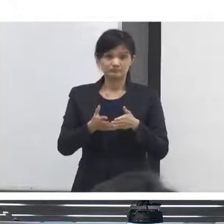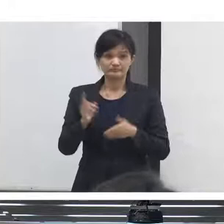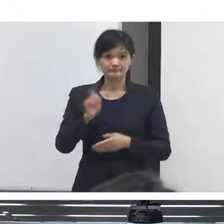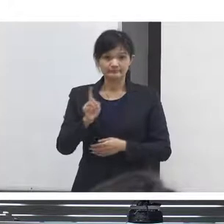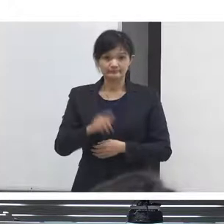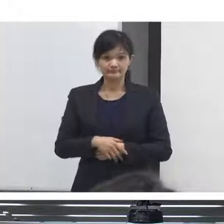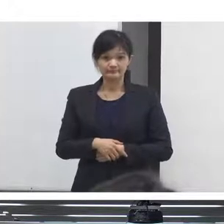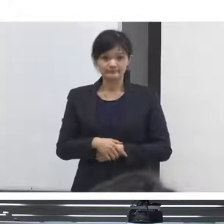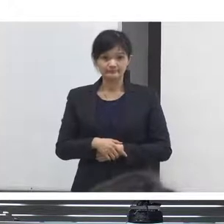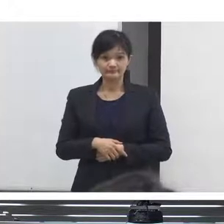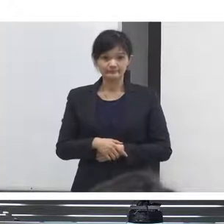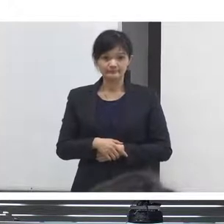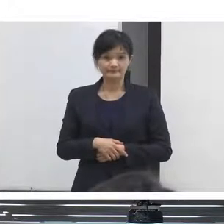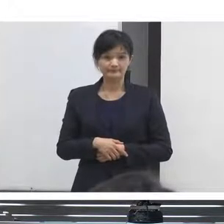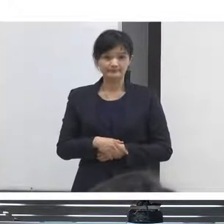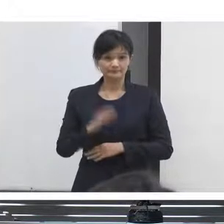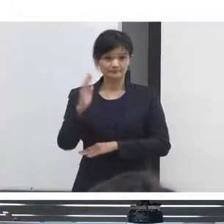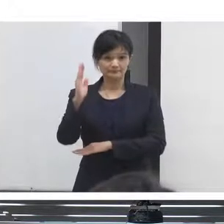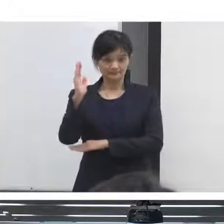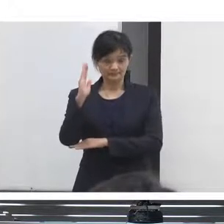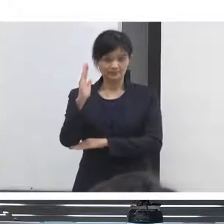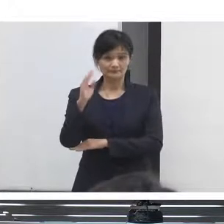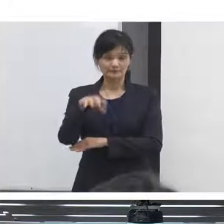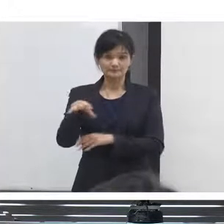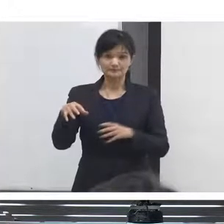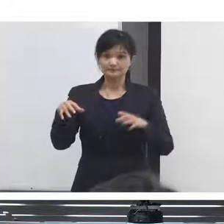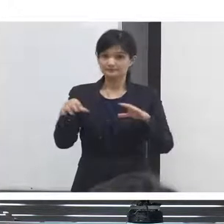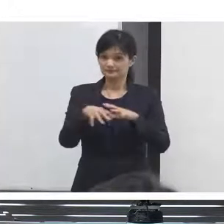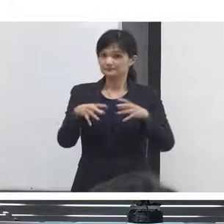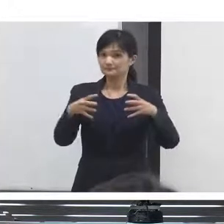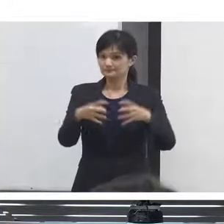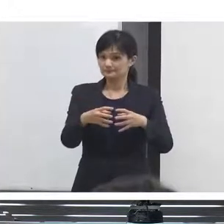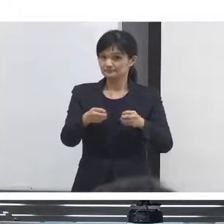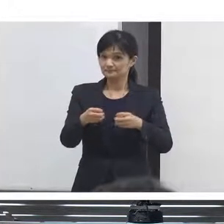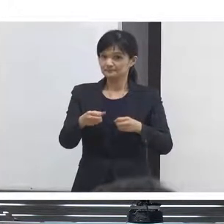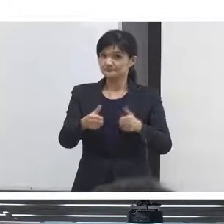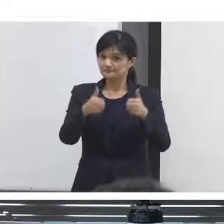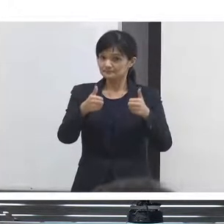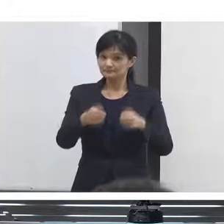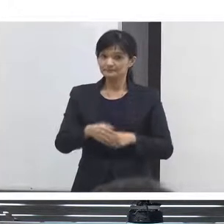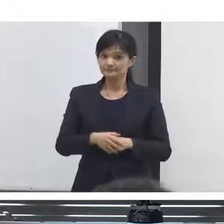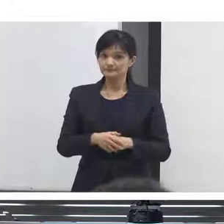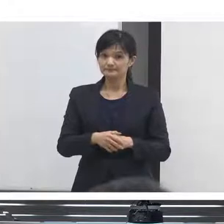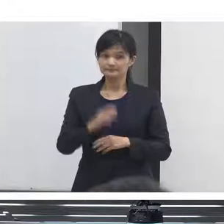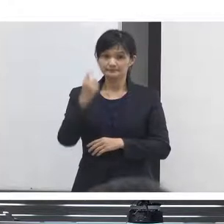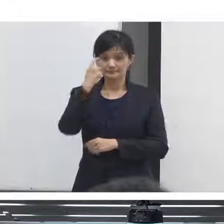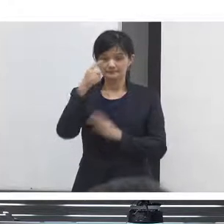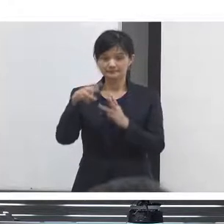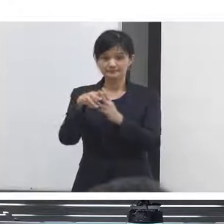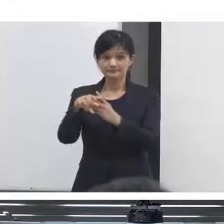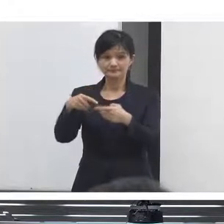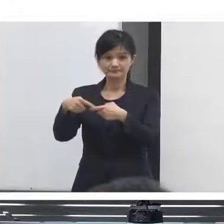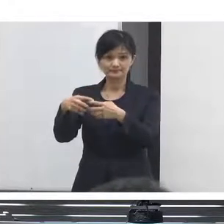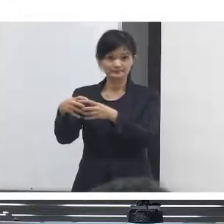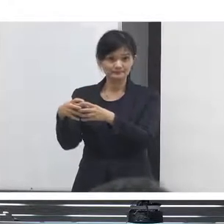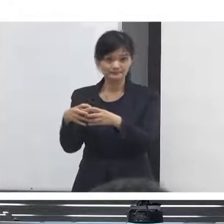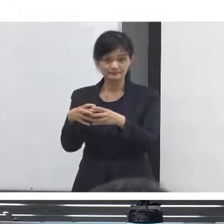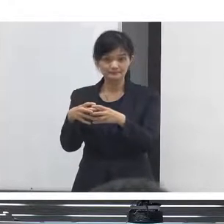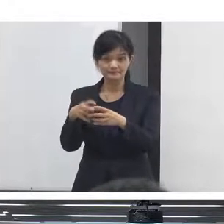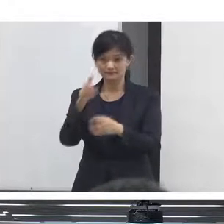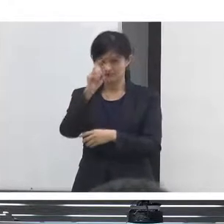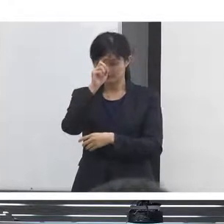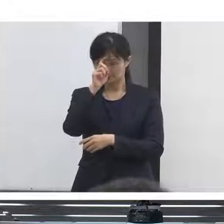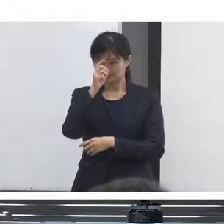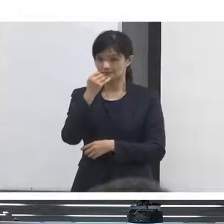电子化政府的核心与会的制定。那所以 欧盟政府为了要促进这个互操作